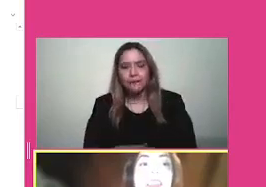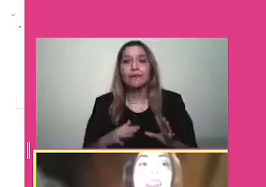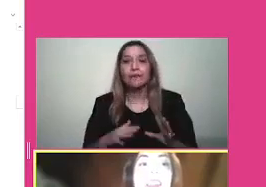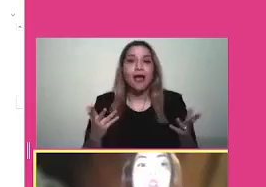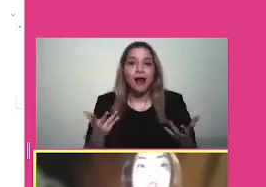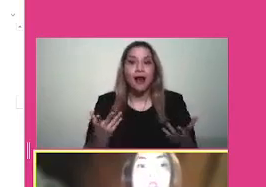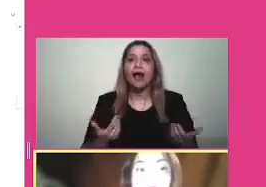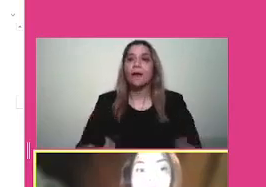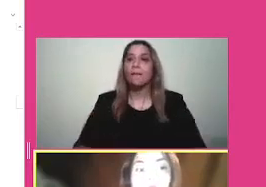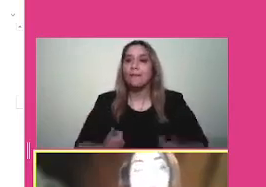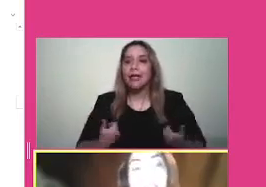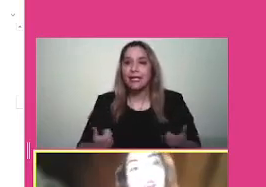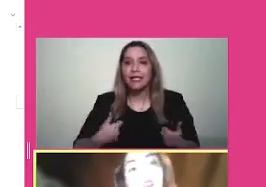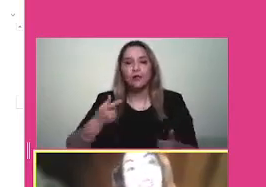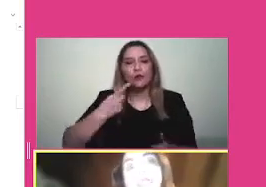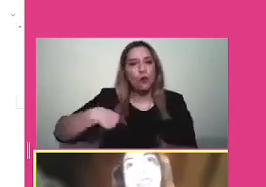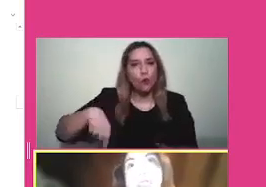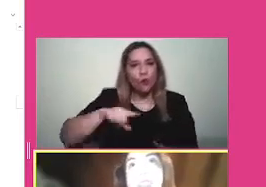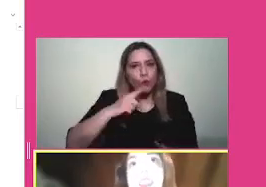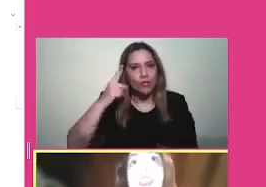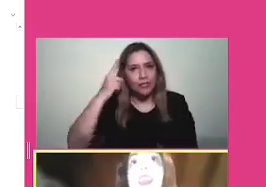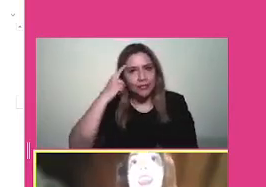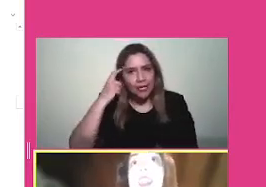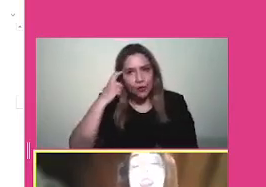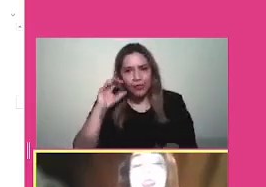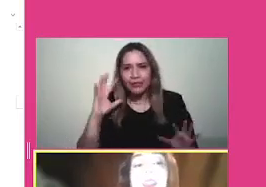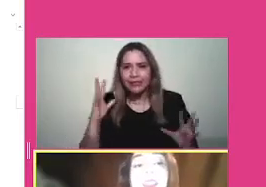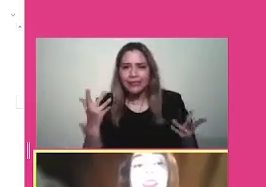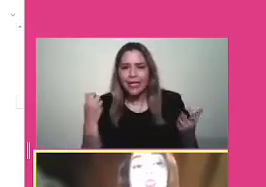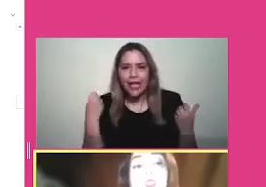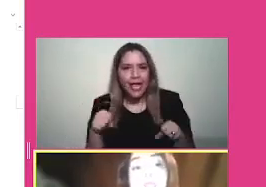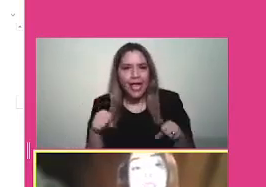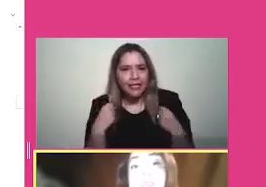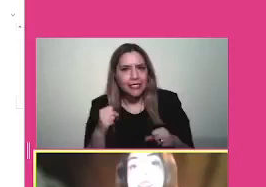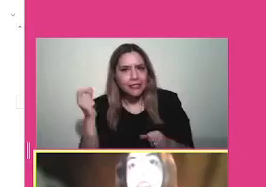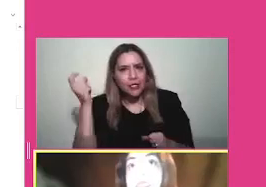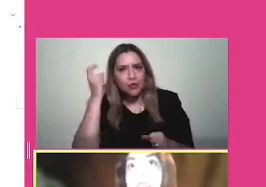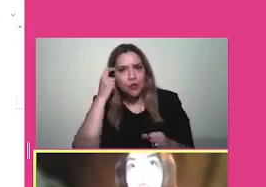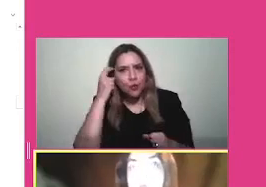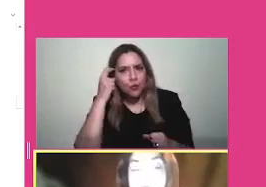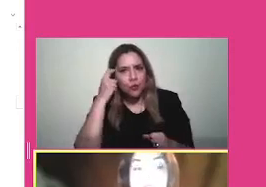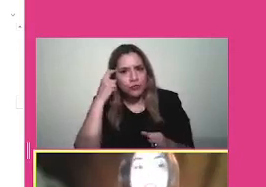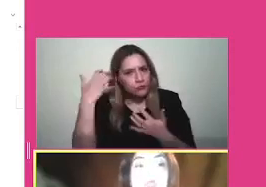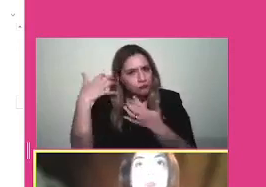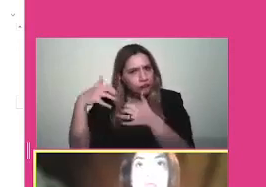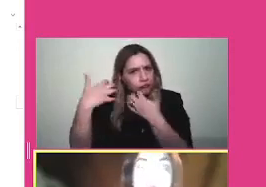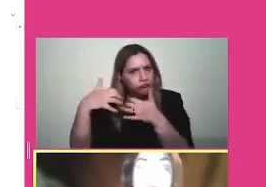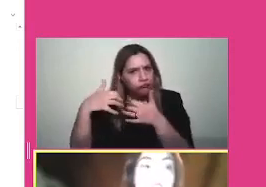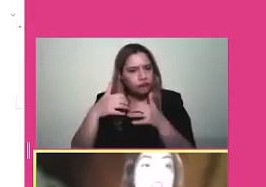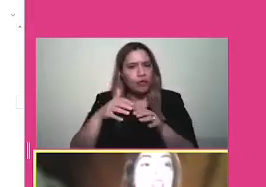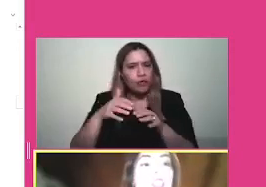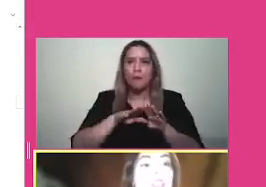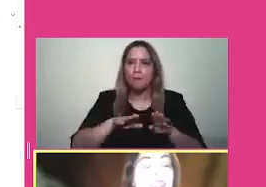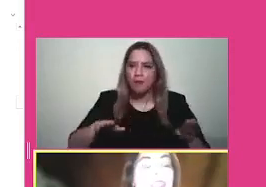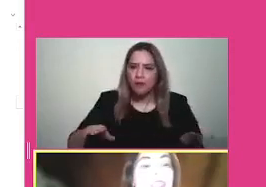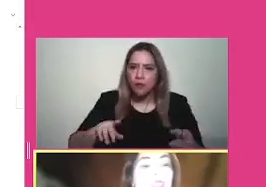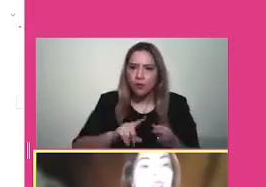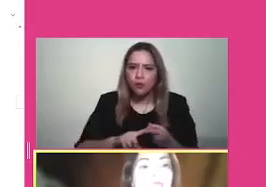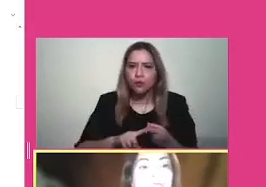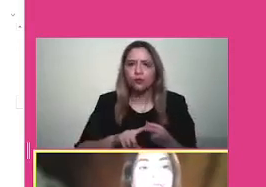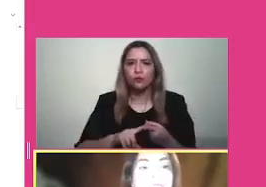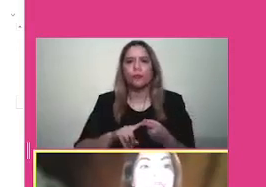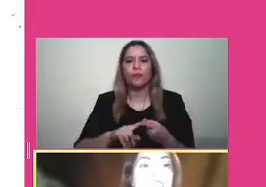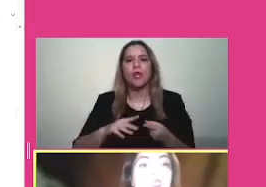παιχνίδι γνωρίζουμε ότι εξασκεί τις νοητικές λειτουργίες των παιδιών,